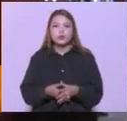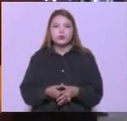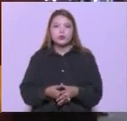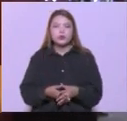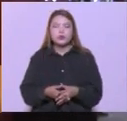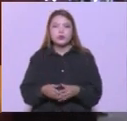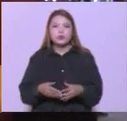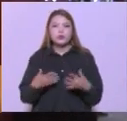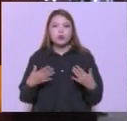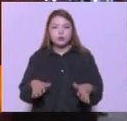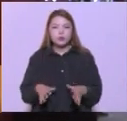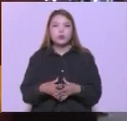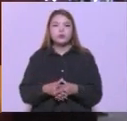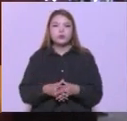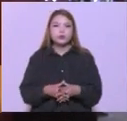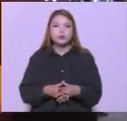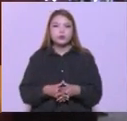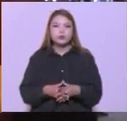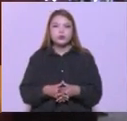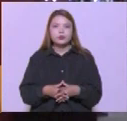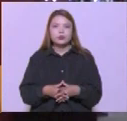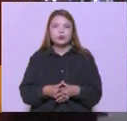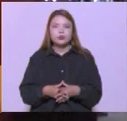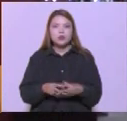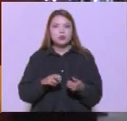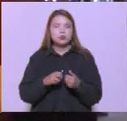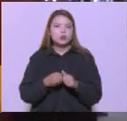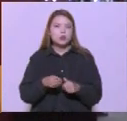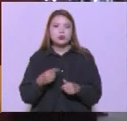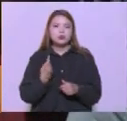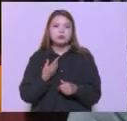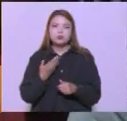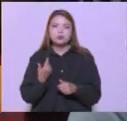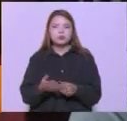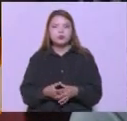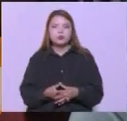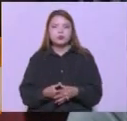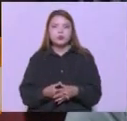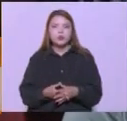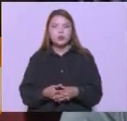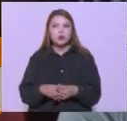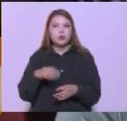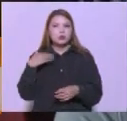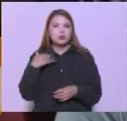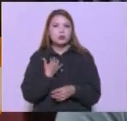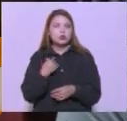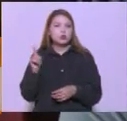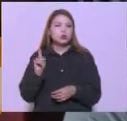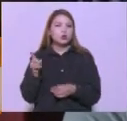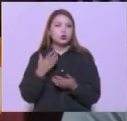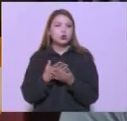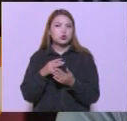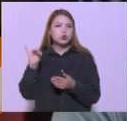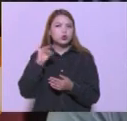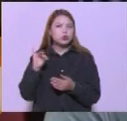смотреть. И вот и все. Я думаю, что никаких проблем не ожидается. Я была очень удивлена, когда они рассказали свою историю,